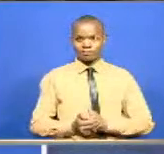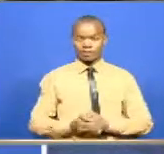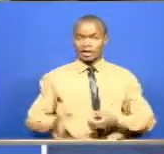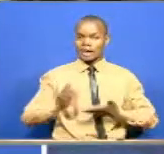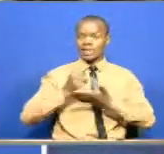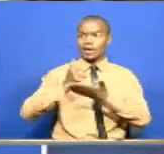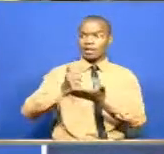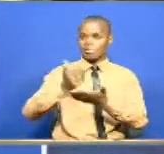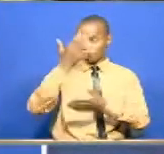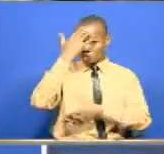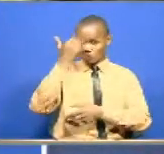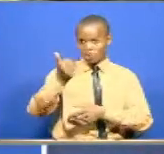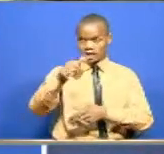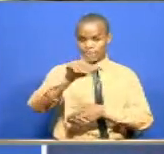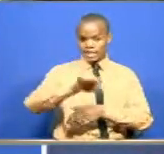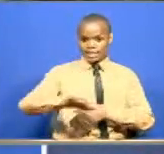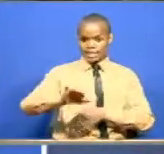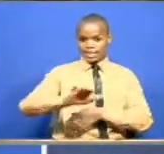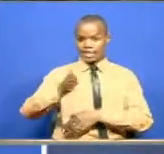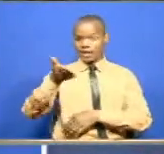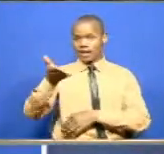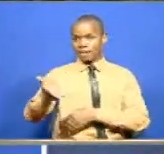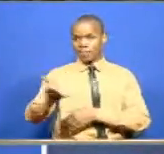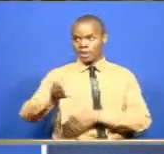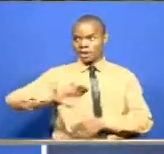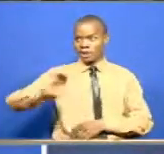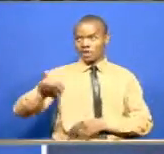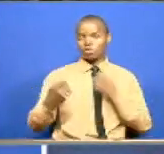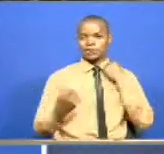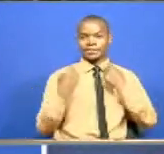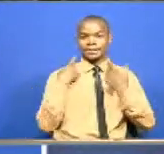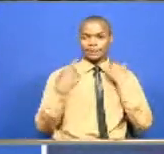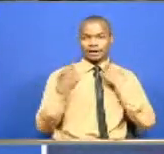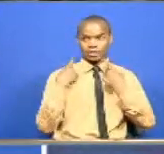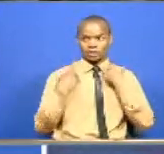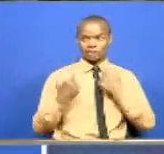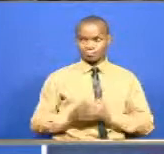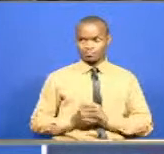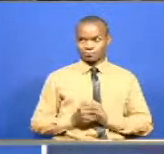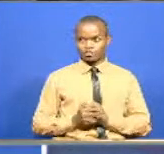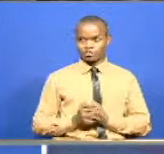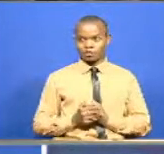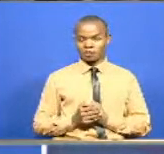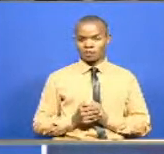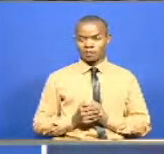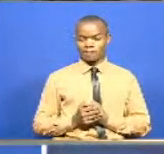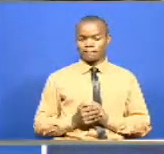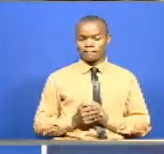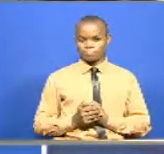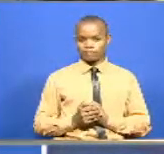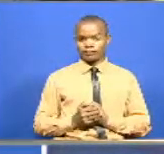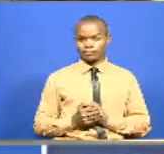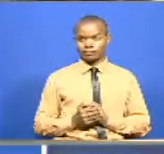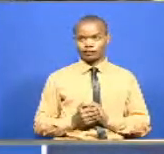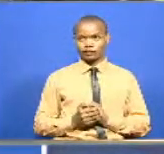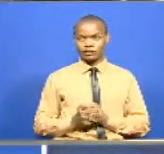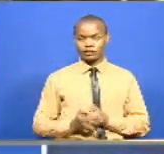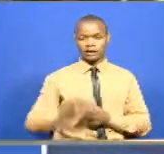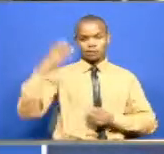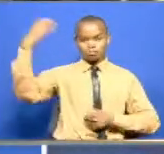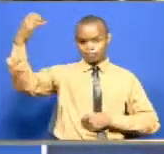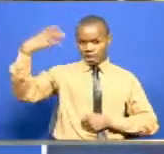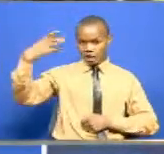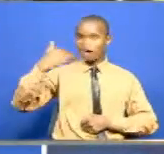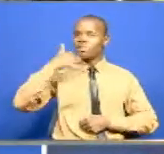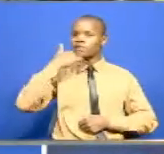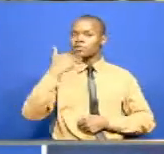kama pembeni kabisa ya kaunti, Kericho County. Hapa kuanzia hapa hakuna stima,